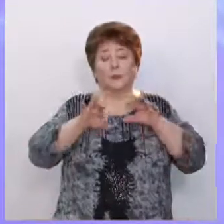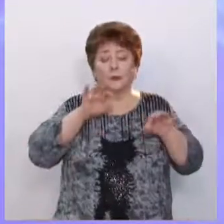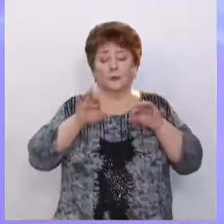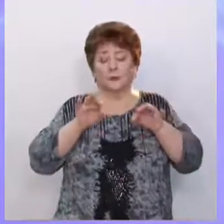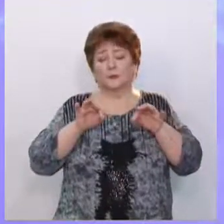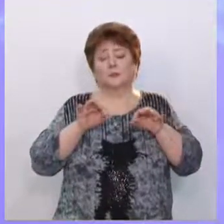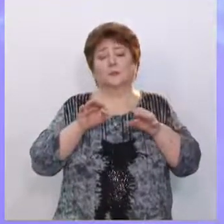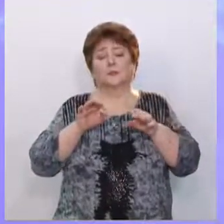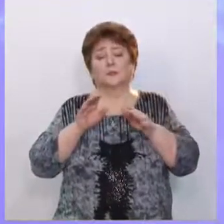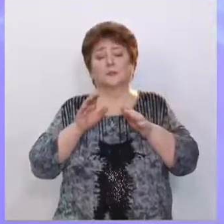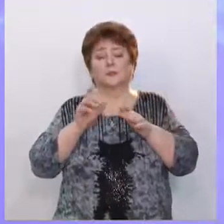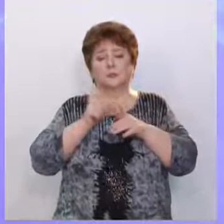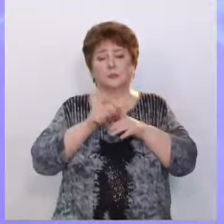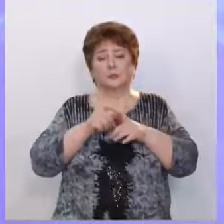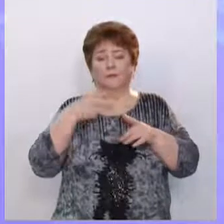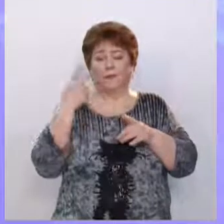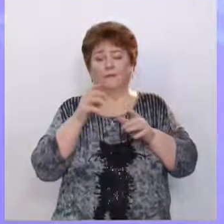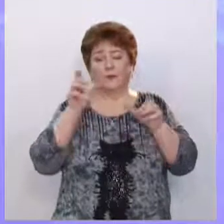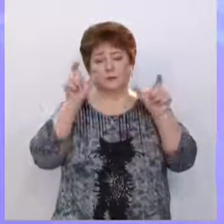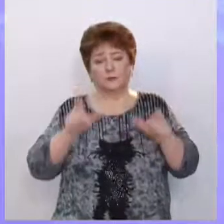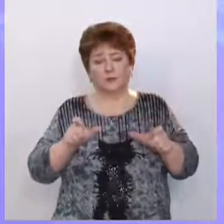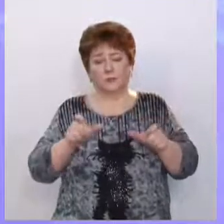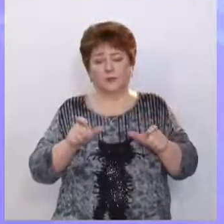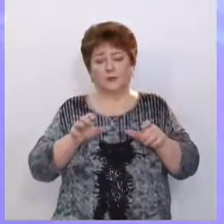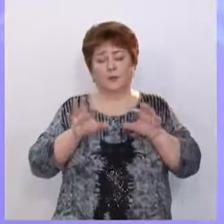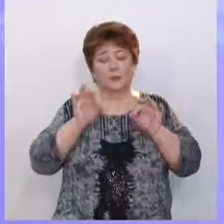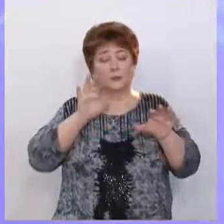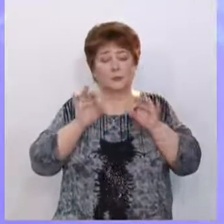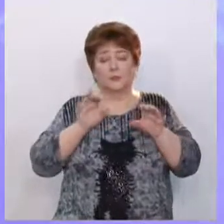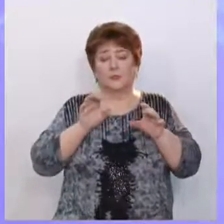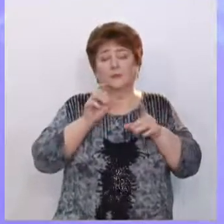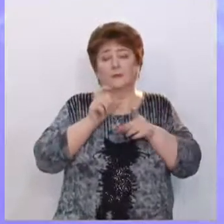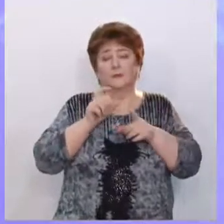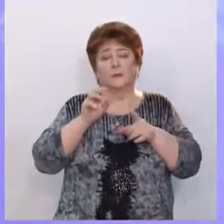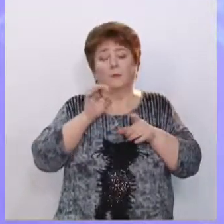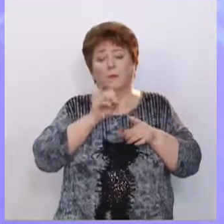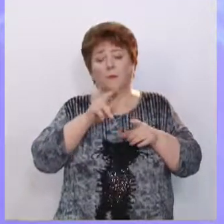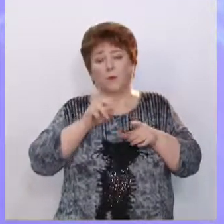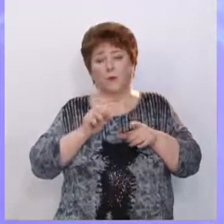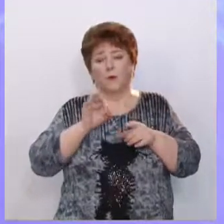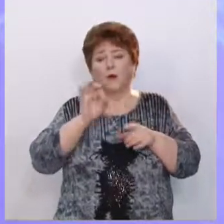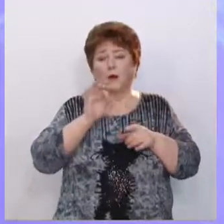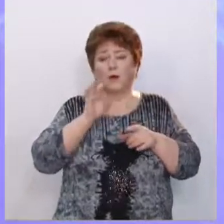Распределите слова в два столбика, распределив их по орфограммам.